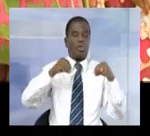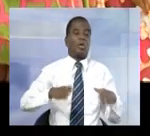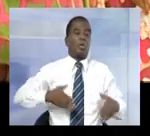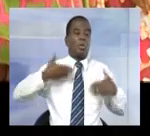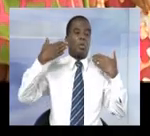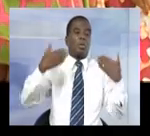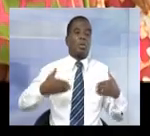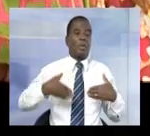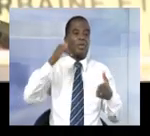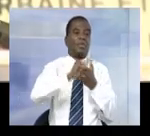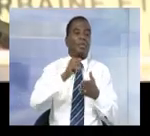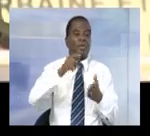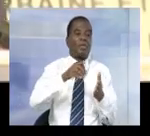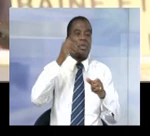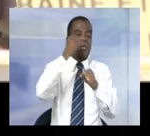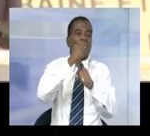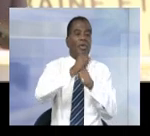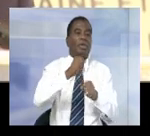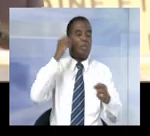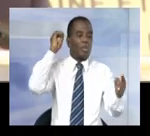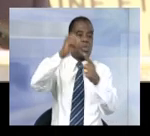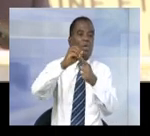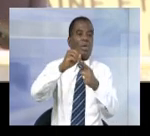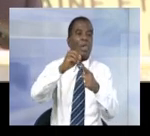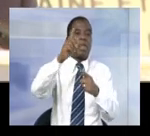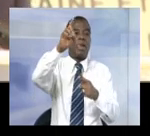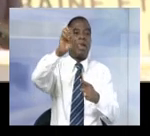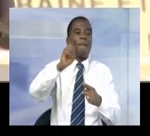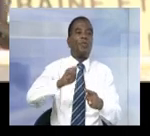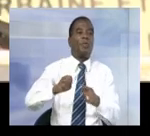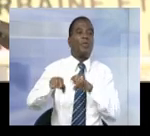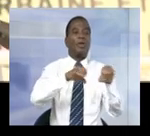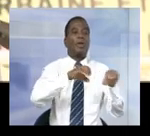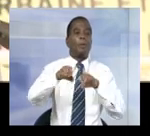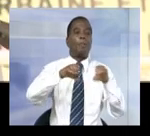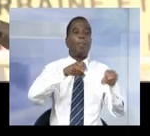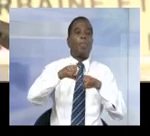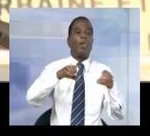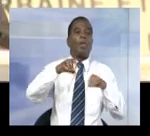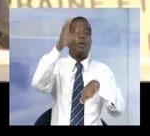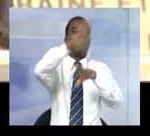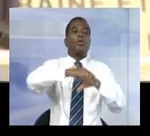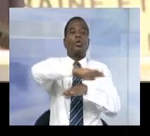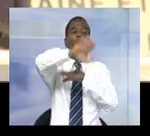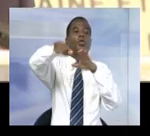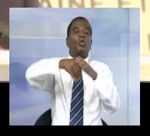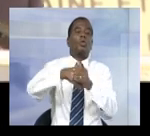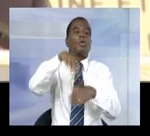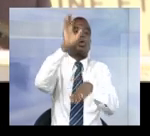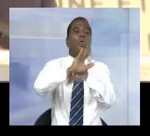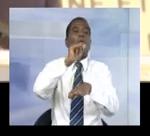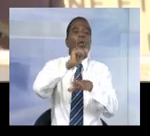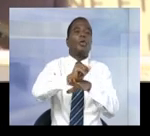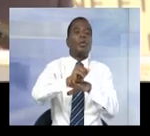satisfaisant. Cette opération spéciale a pour objectif de procéder sur tout le territoire du